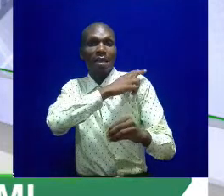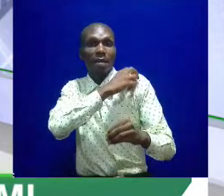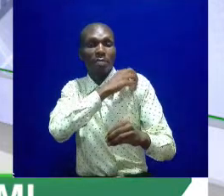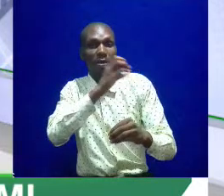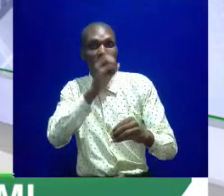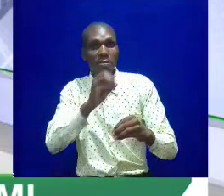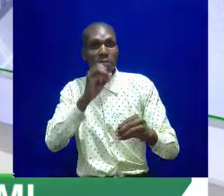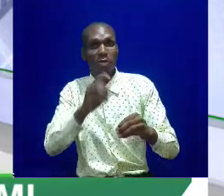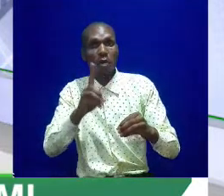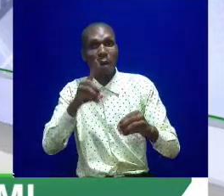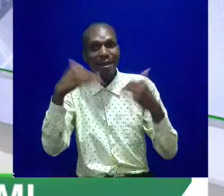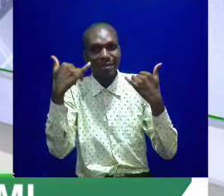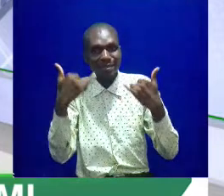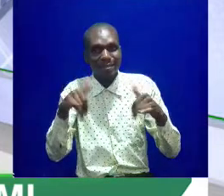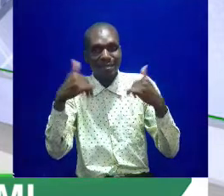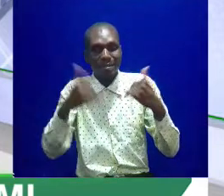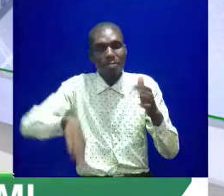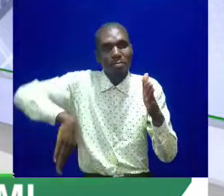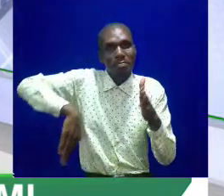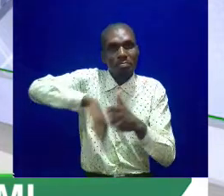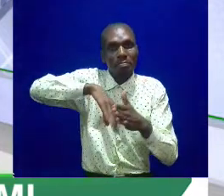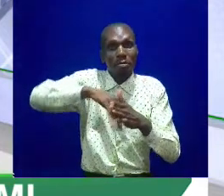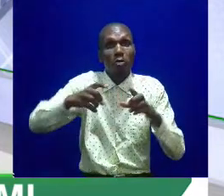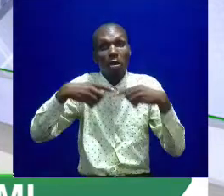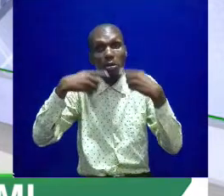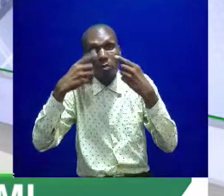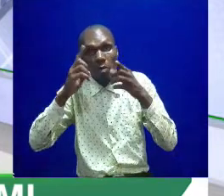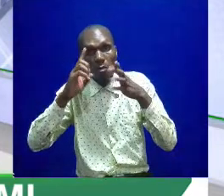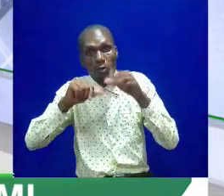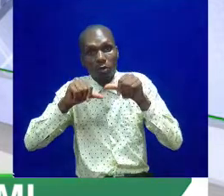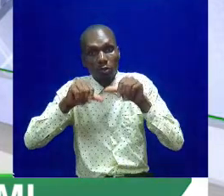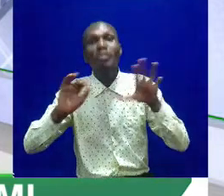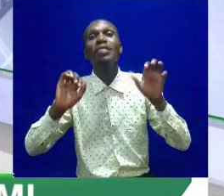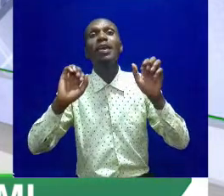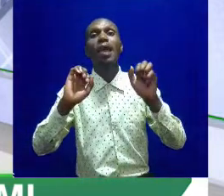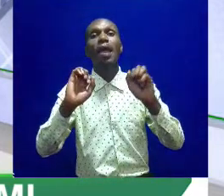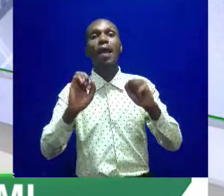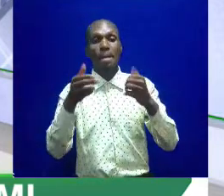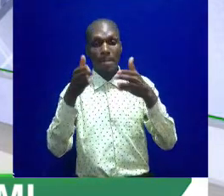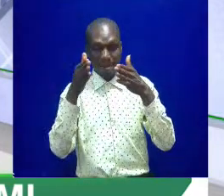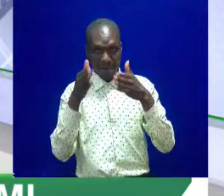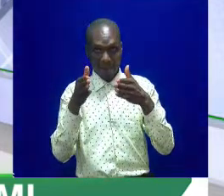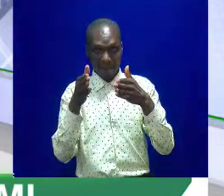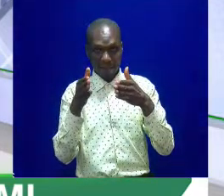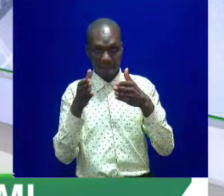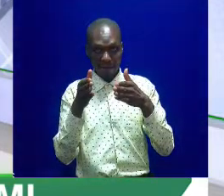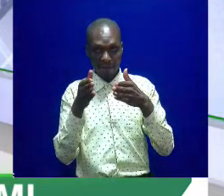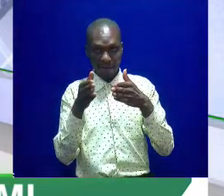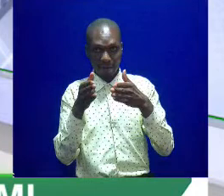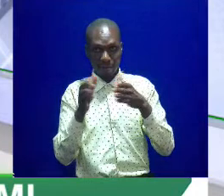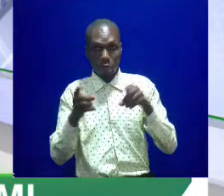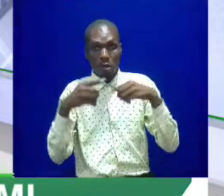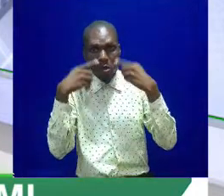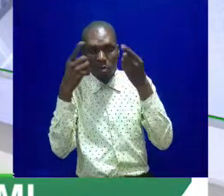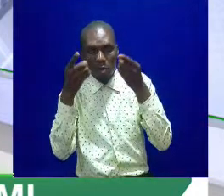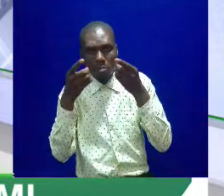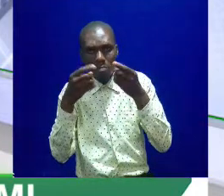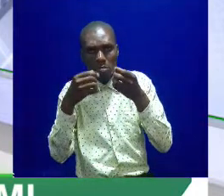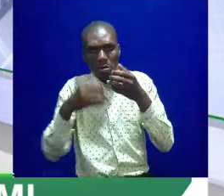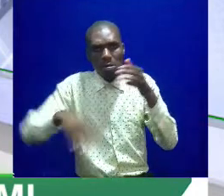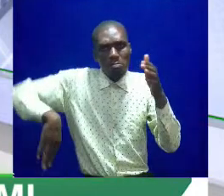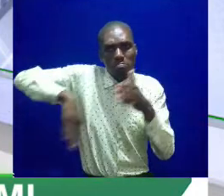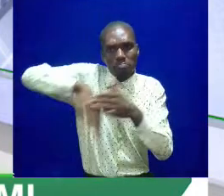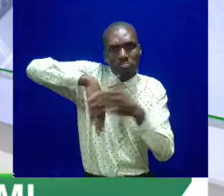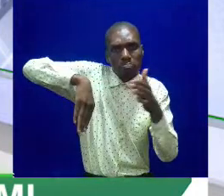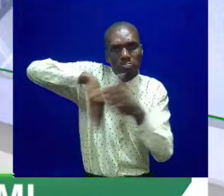Asense Mary Chigosori eri akumanyimuna nara yali agendrete gukorekana Asense Mary Chigosori ekera gutumanyimuna ebimina no bia